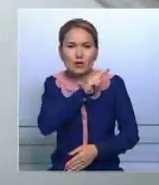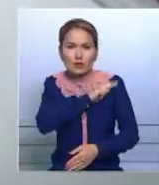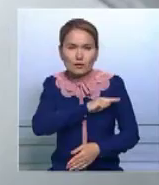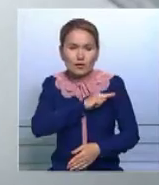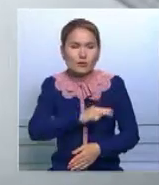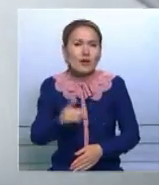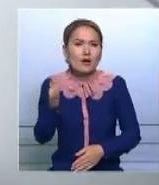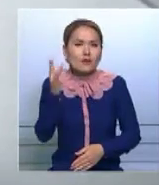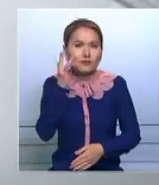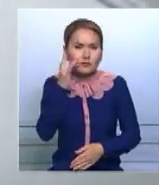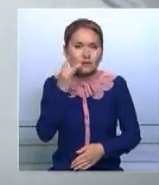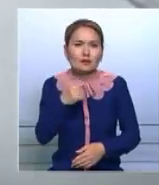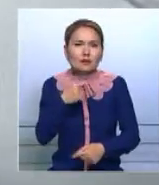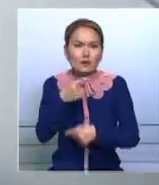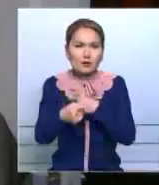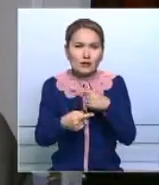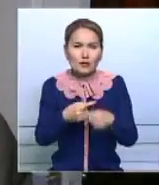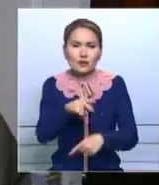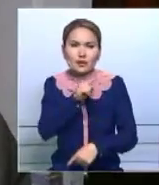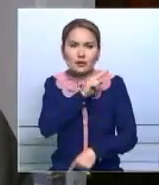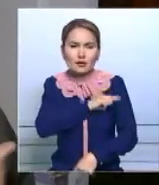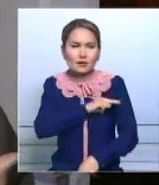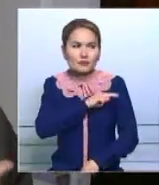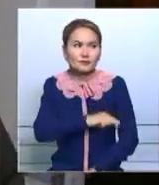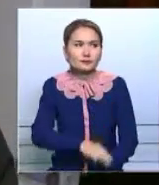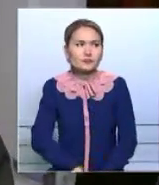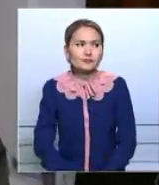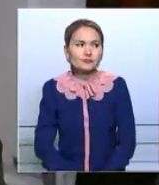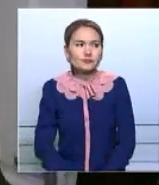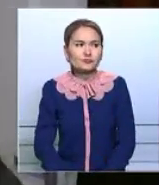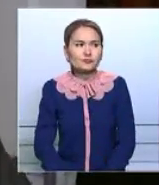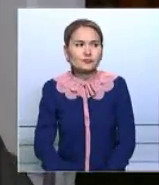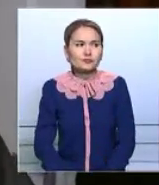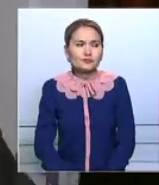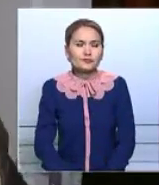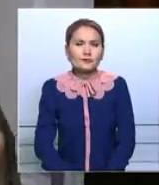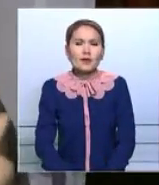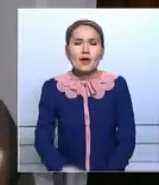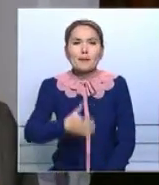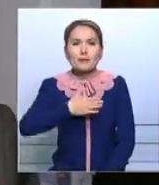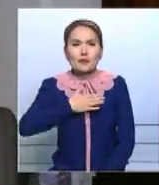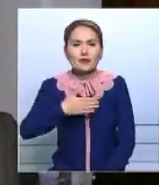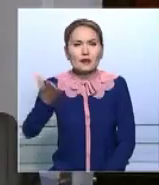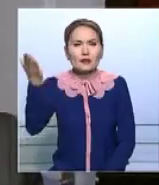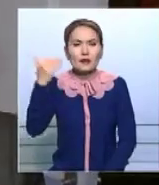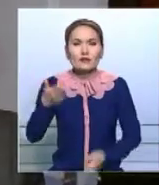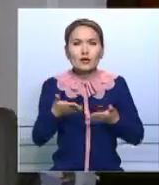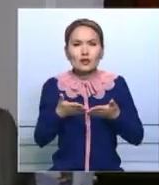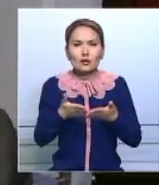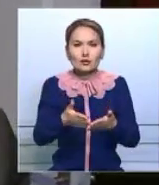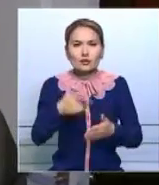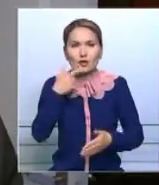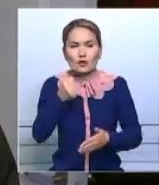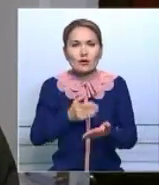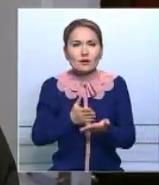шешіміне қатысты өкініш білдіреді. Вот в такой форме, тельняшка, вот это я